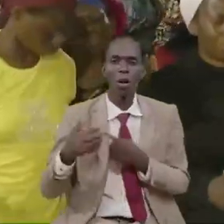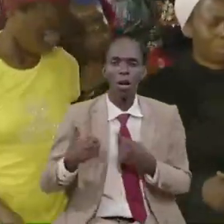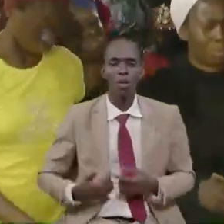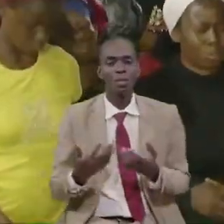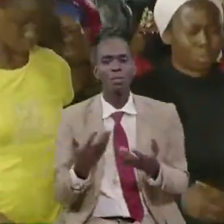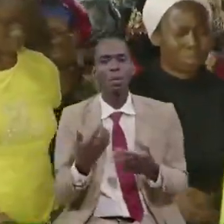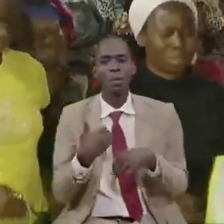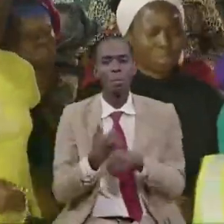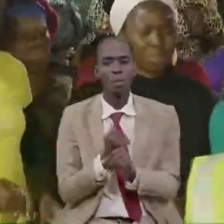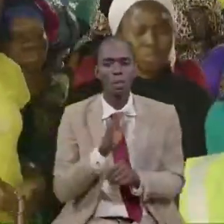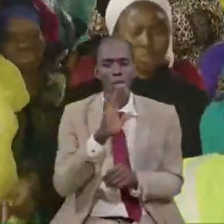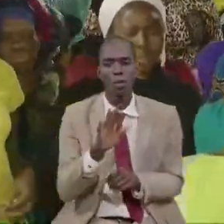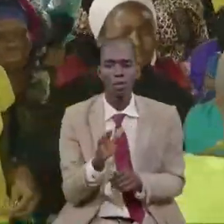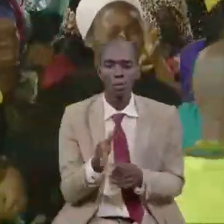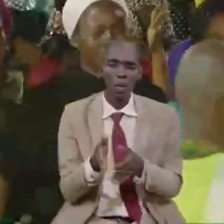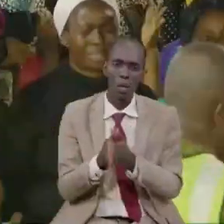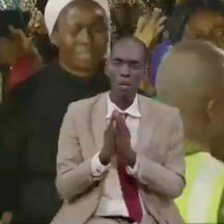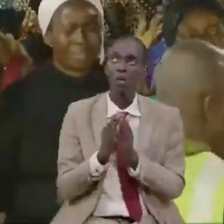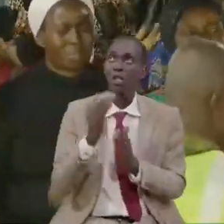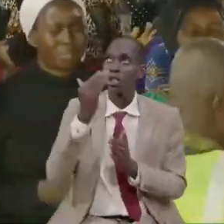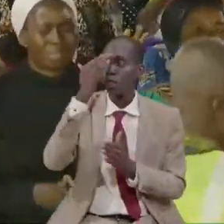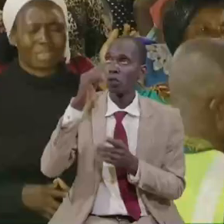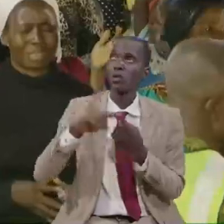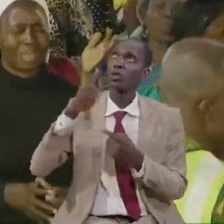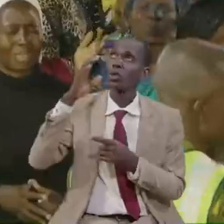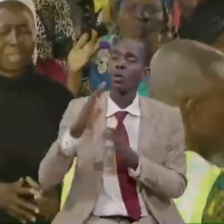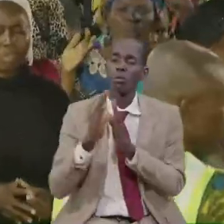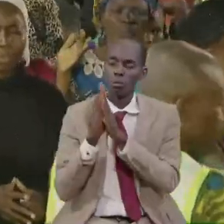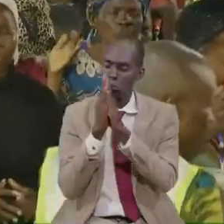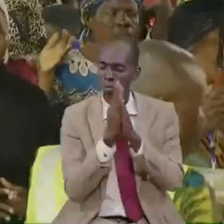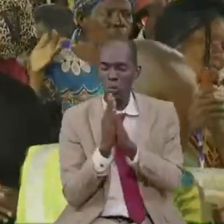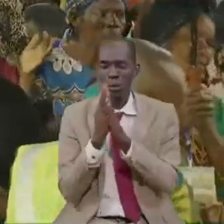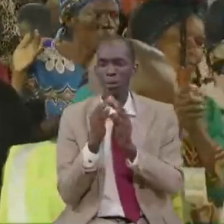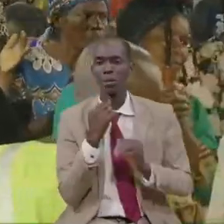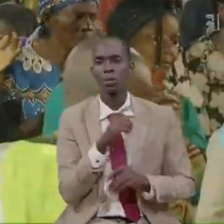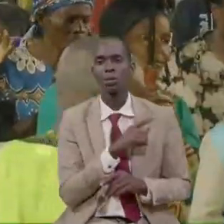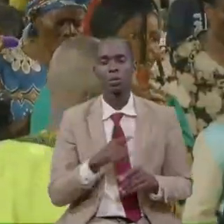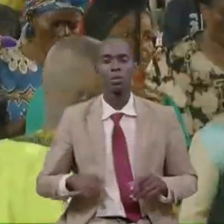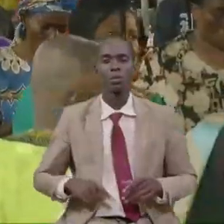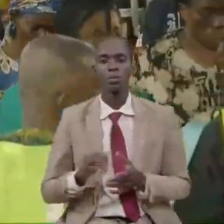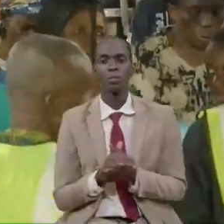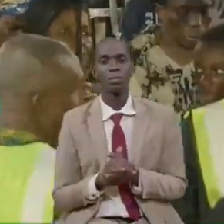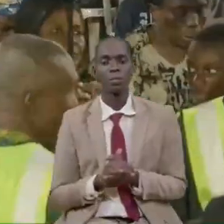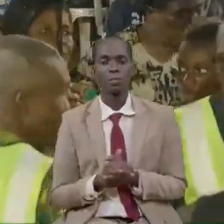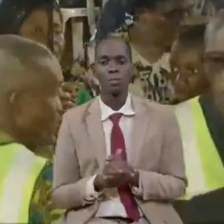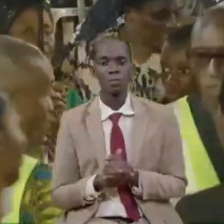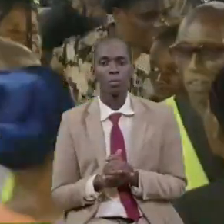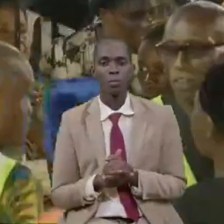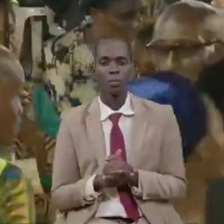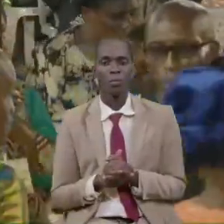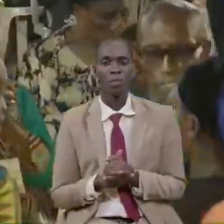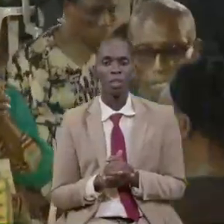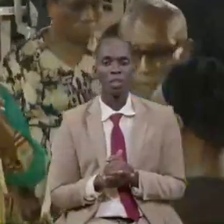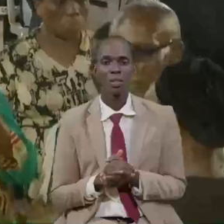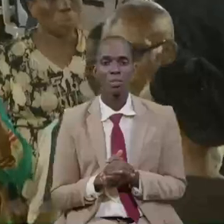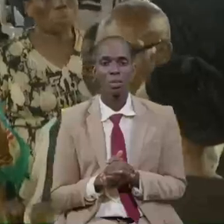connaître vos besoins à Dieu, que le Seigneur vous entende, parlez au Seigneur,